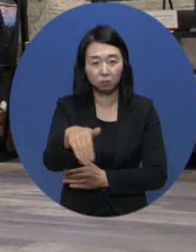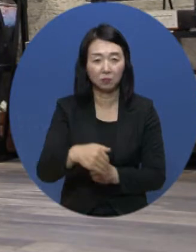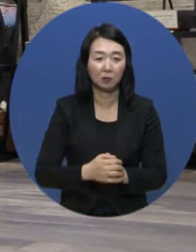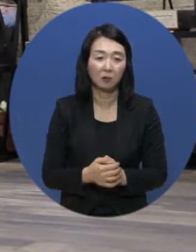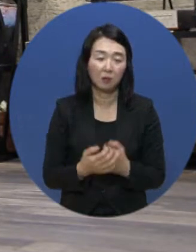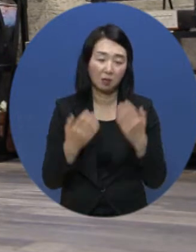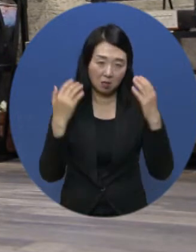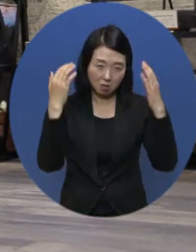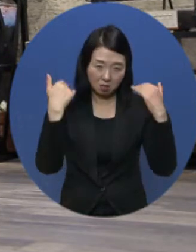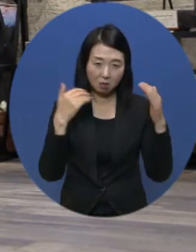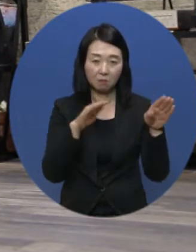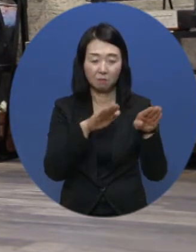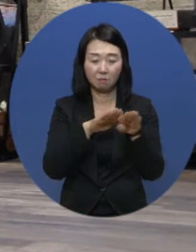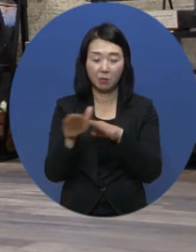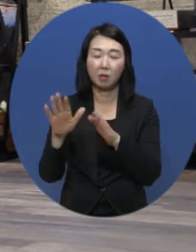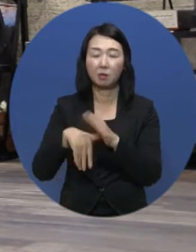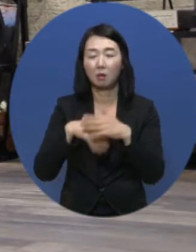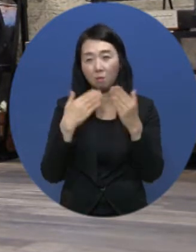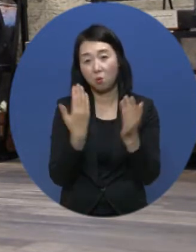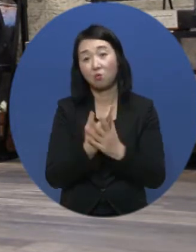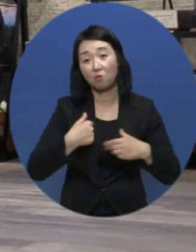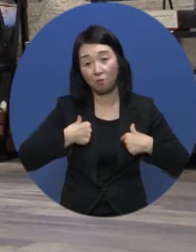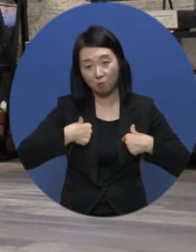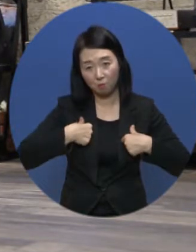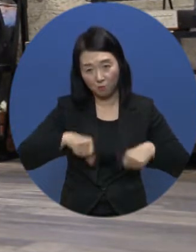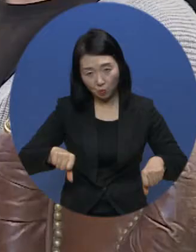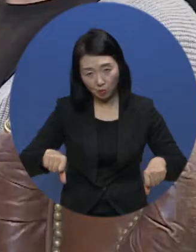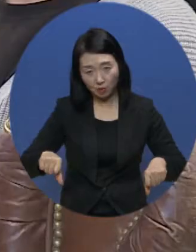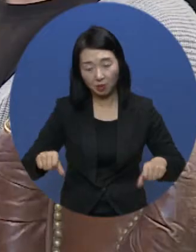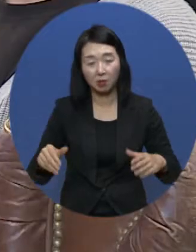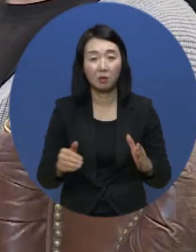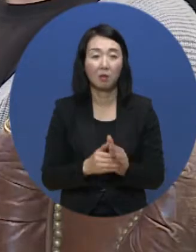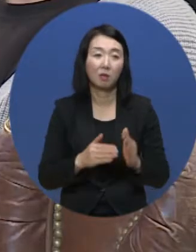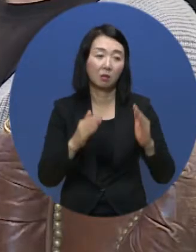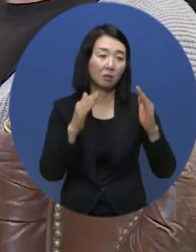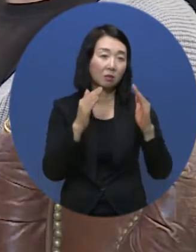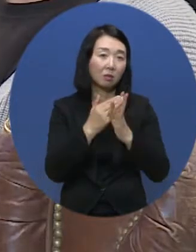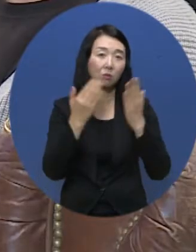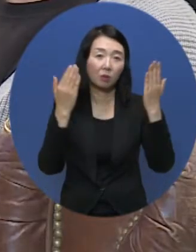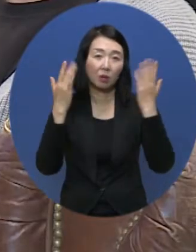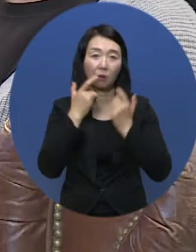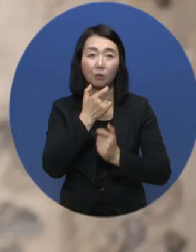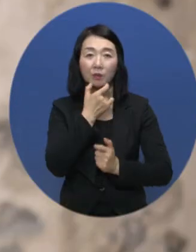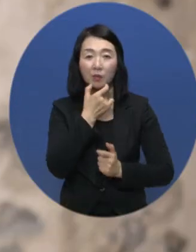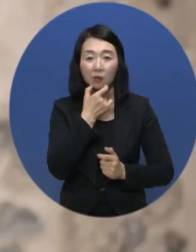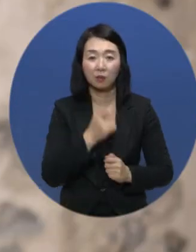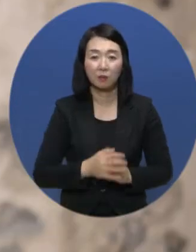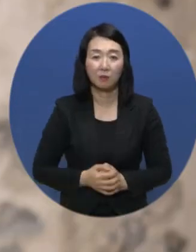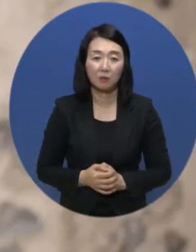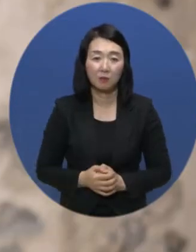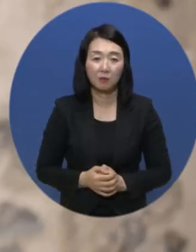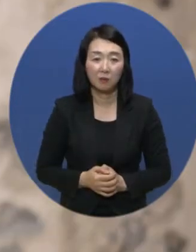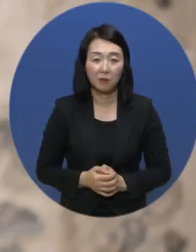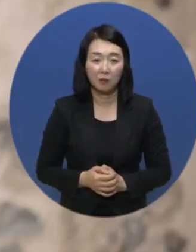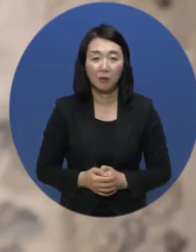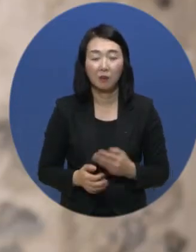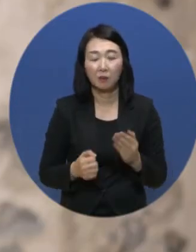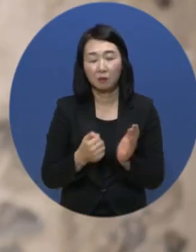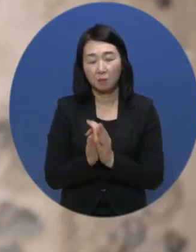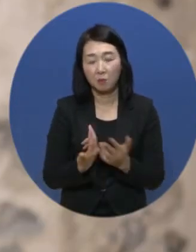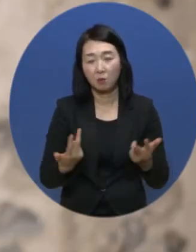것을 포기했습니다. 집도 학교도 싫었습니다. 그래서 공원에서 노숙